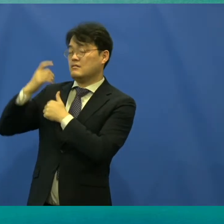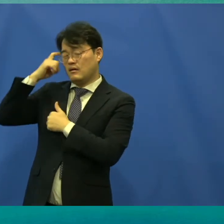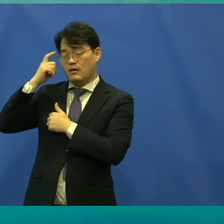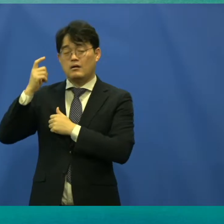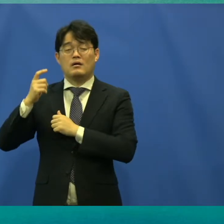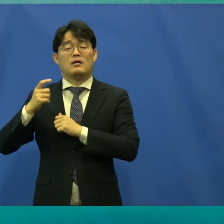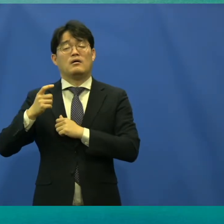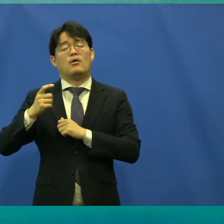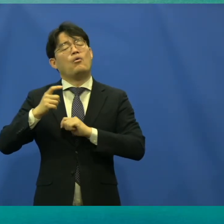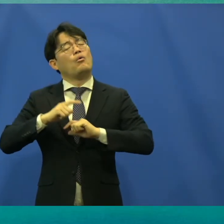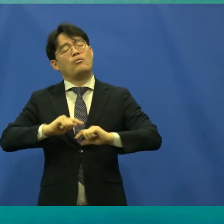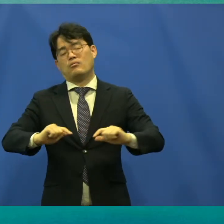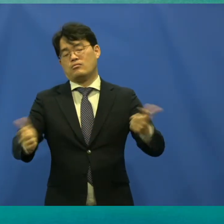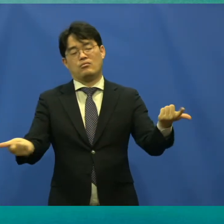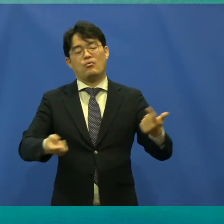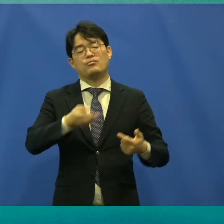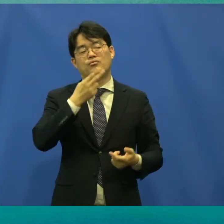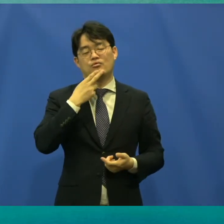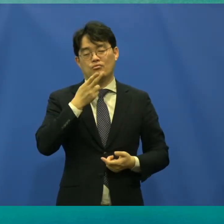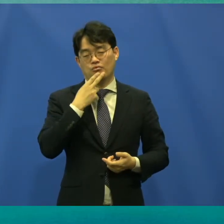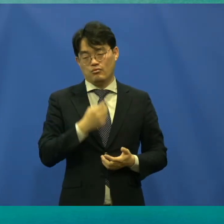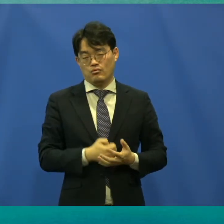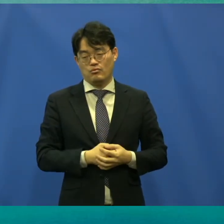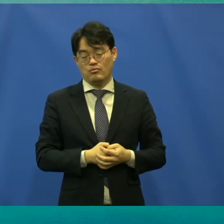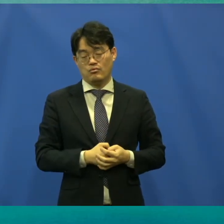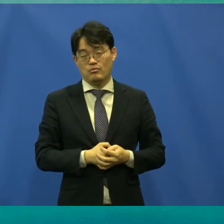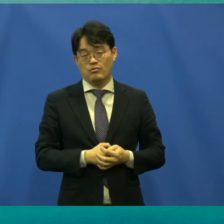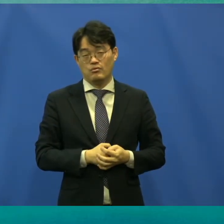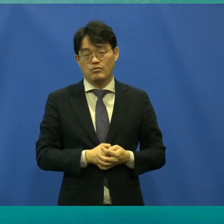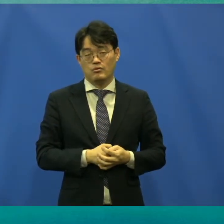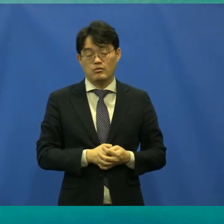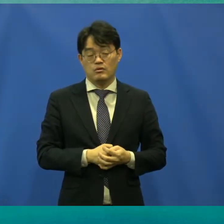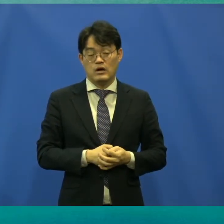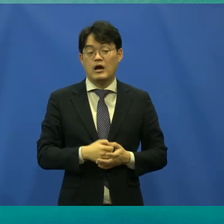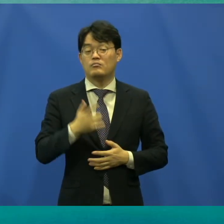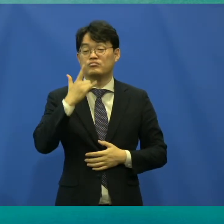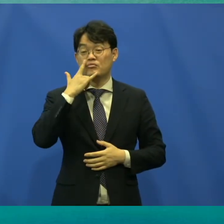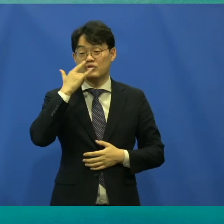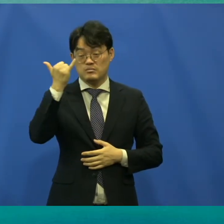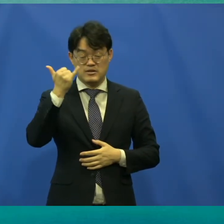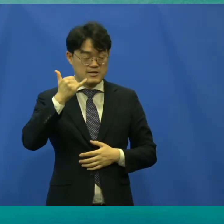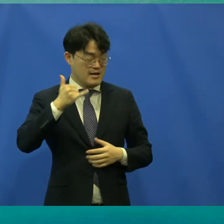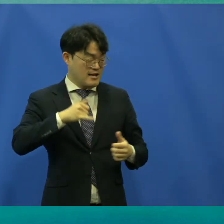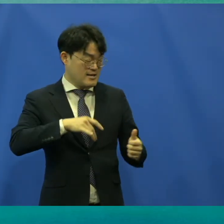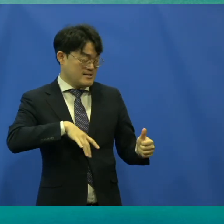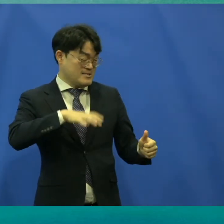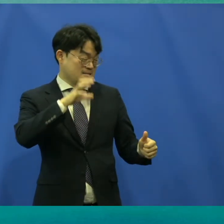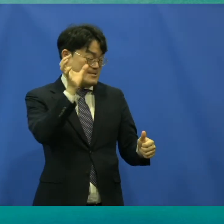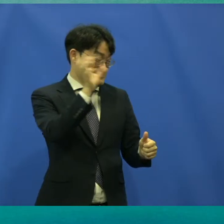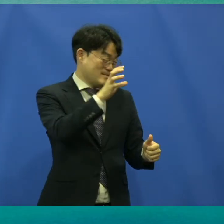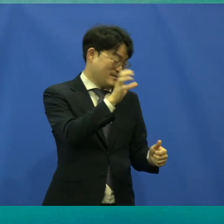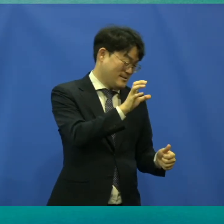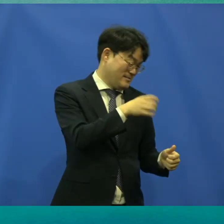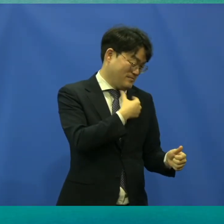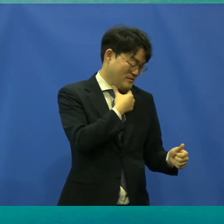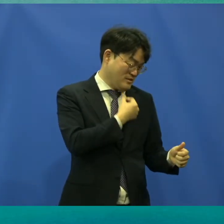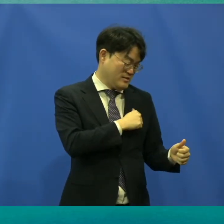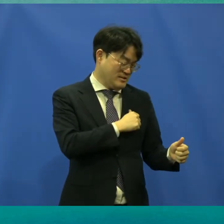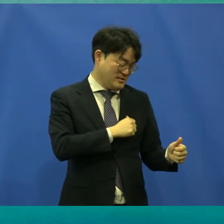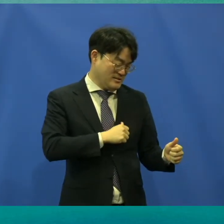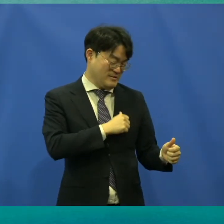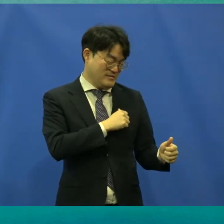대개는 부모들이 혼을 내고 싶지만 참고 또 참고